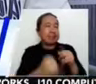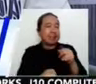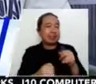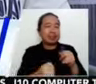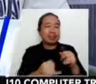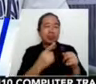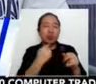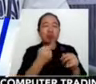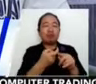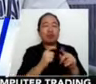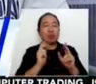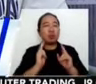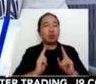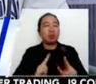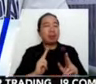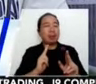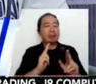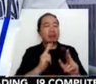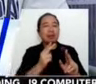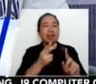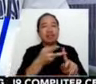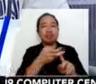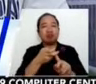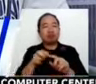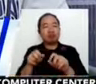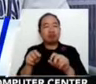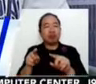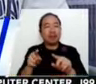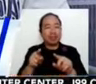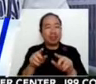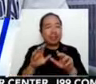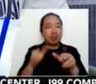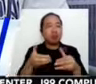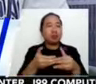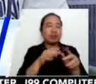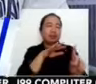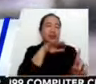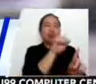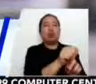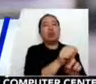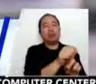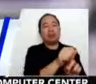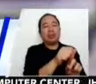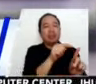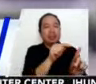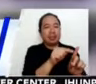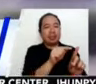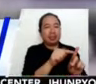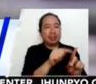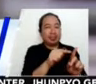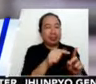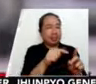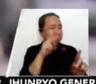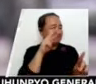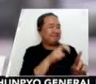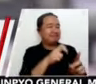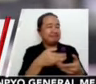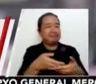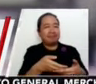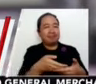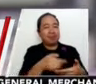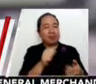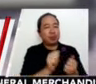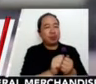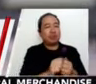Division caught her in flagrante delicto. Hawak pa yung baby. Ayon sa NBI, nag-alok pa raw ang